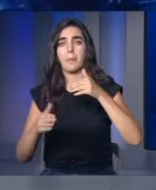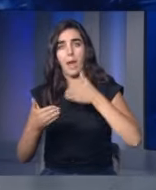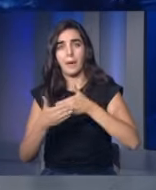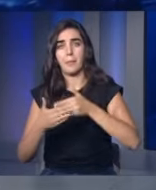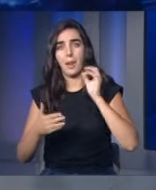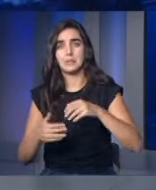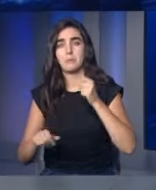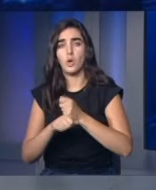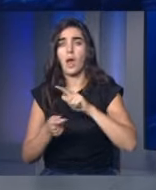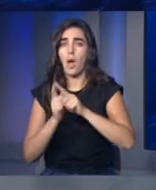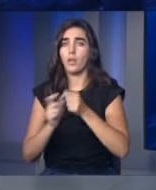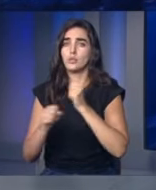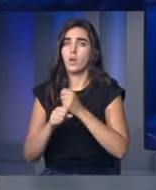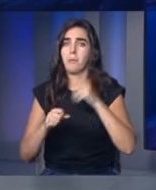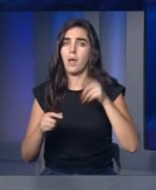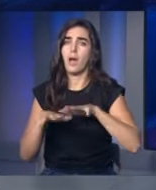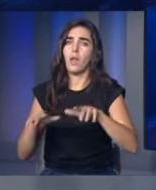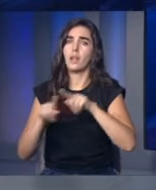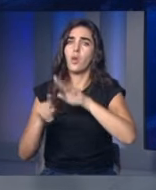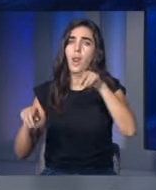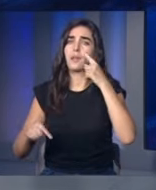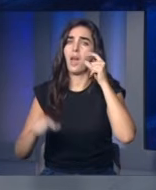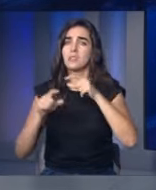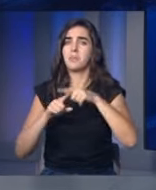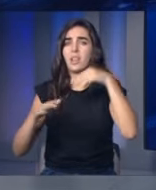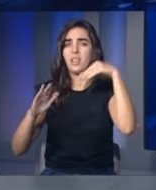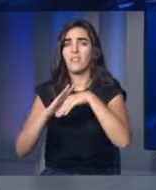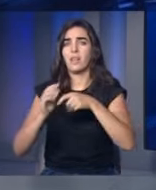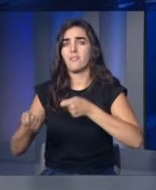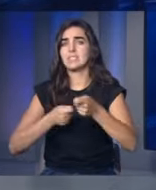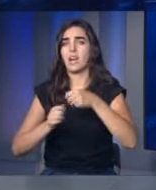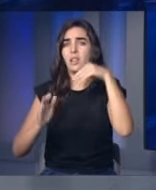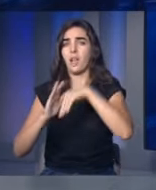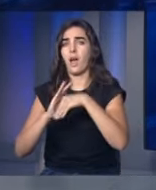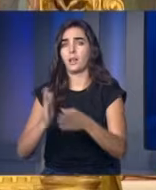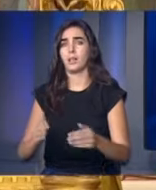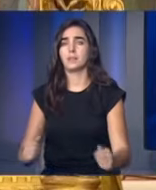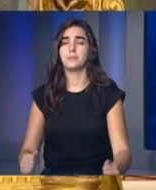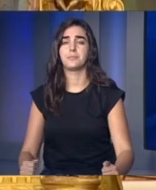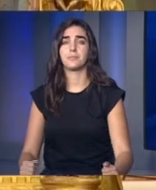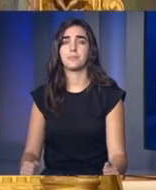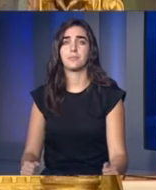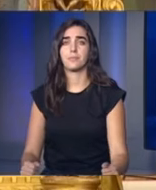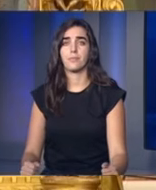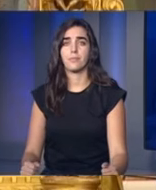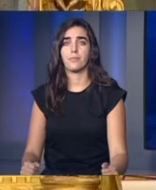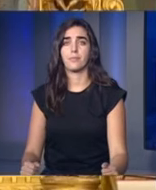وقريبا غيرها، عوض العمل على انتشالها من تحت ركام الفساد والغبن.